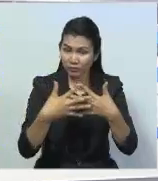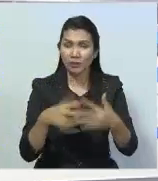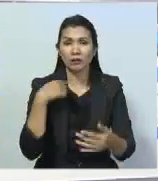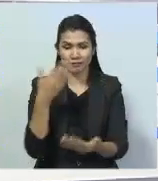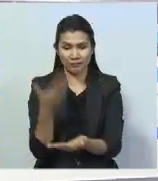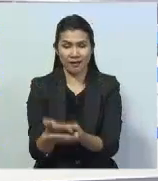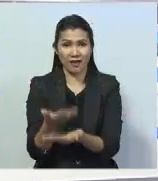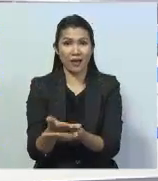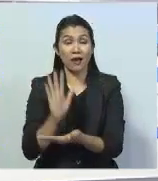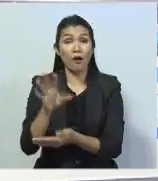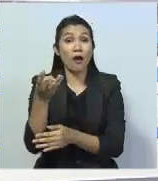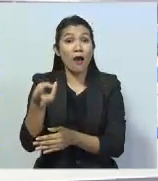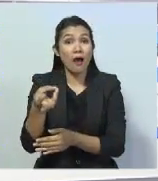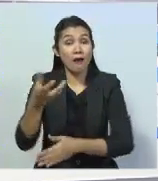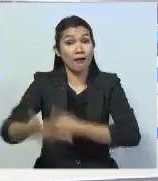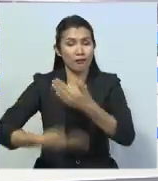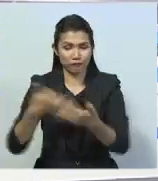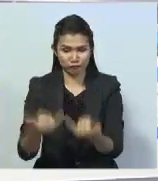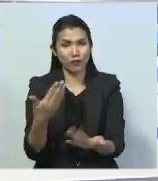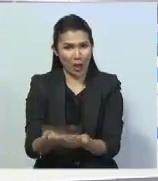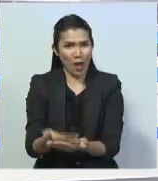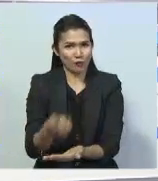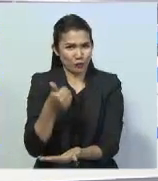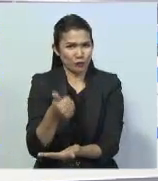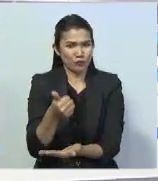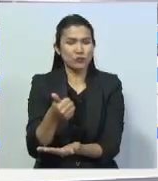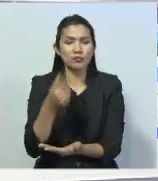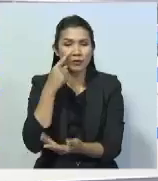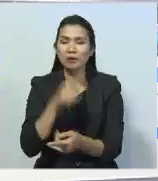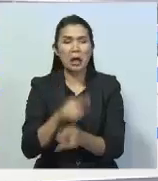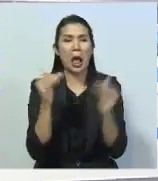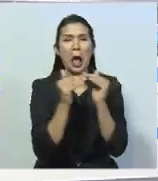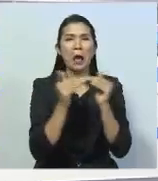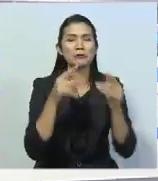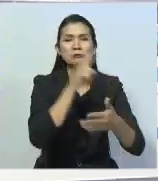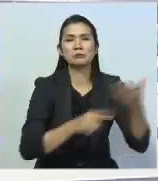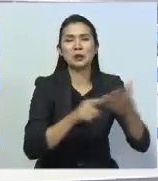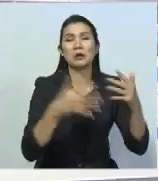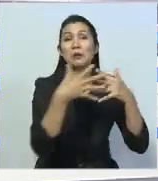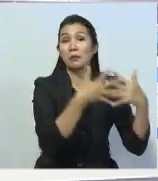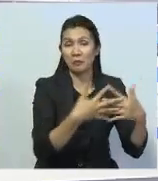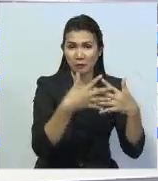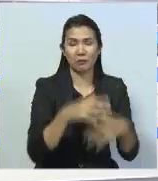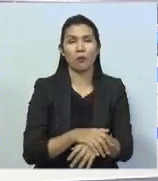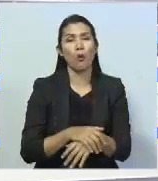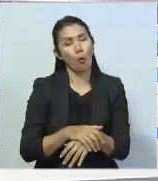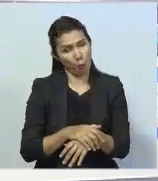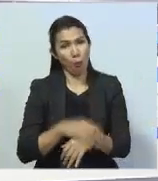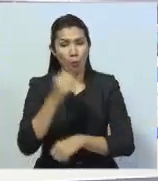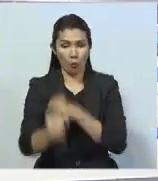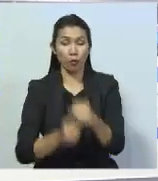เรื่องราคาข้าวที่เป็นราคาที่ดีในช่วงนี้ก็คึกคักไม่แพ้การเลือกตั้งสหรัฐเลย โอ้ใช่ค่ะเขาบอกว่าโอ้โห